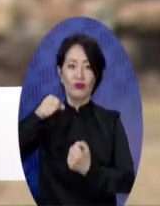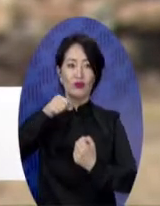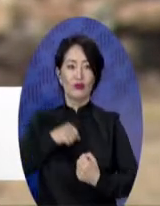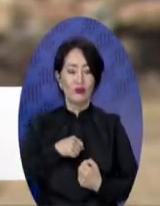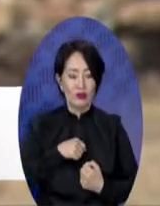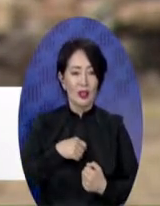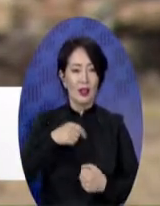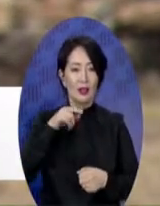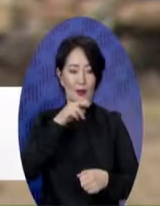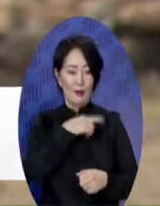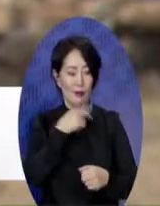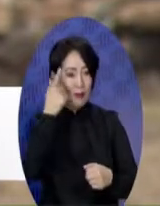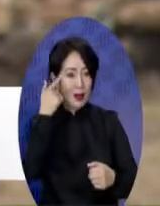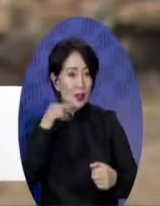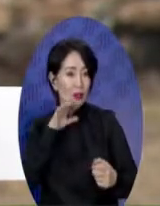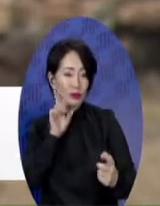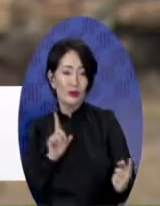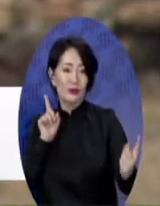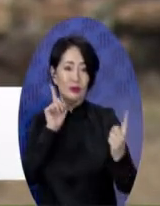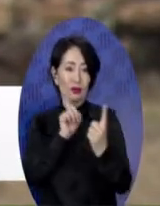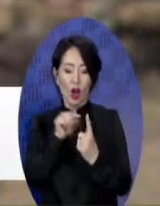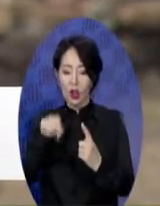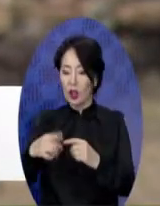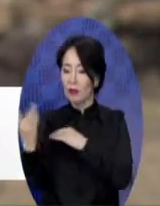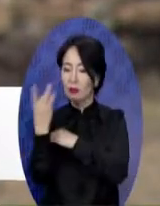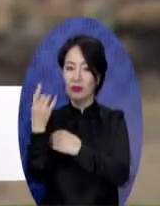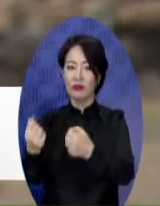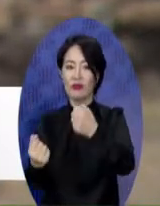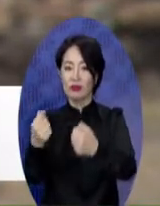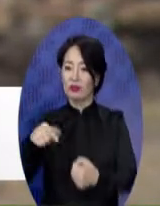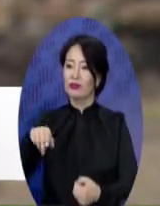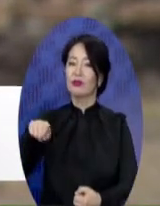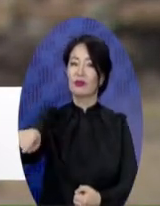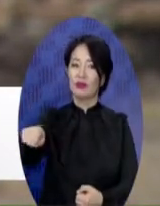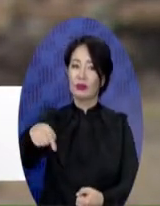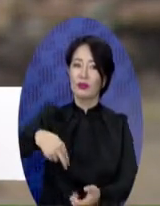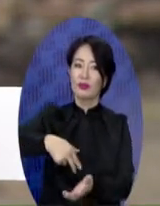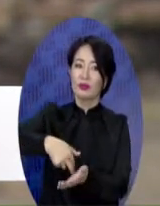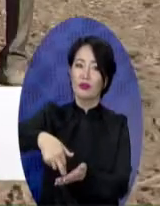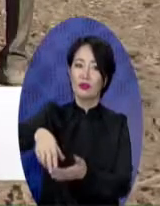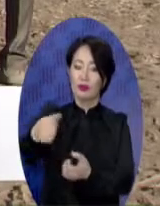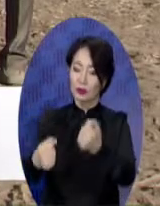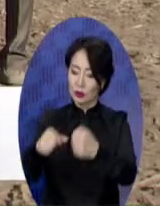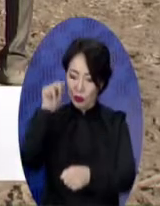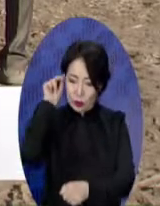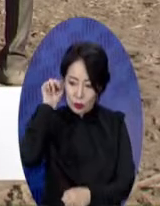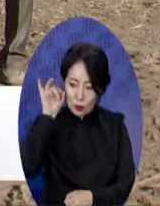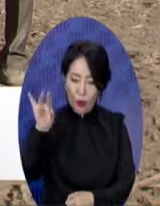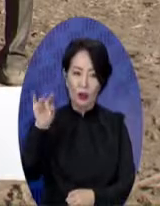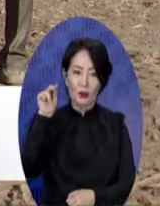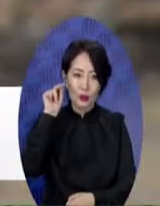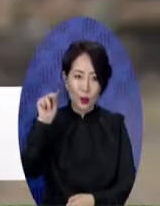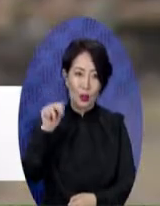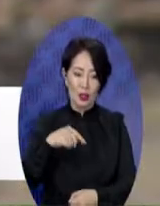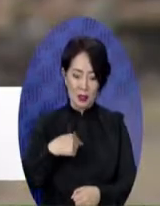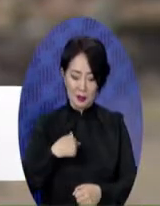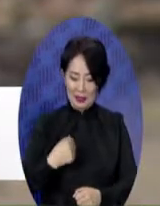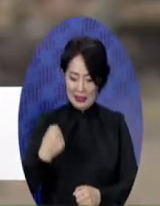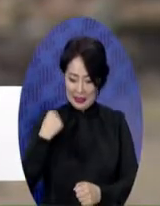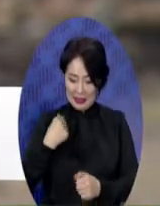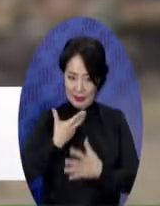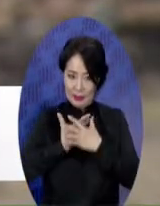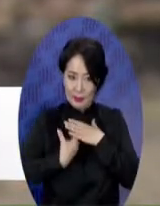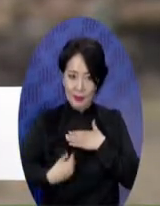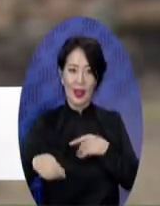ирсний маргааш өглөө трактор цуулгаад за одоо энэ зүйлийг эзэмс сурнаа. Миний чаддаг хүнийг та